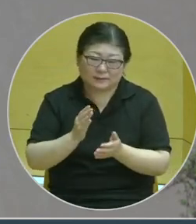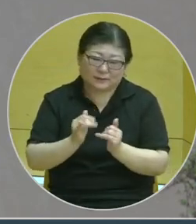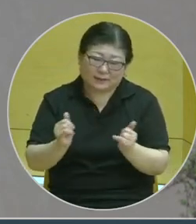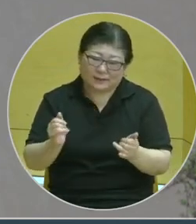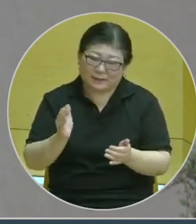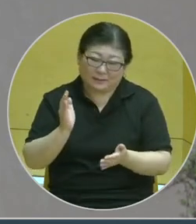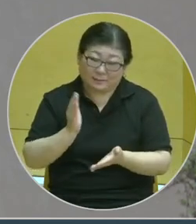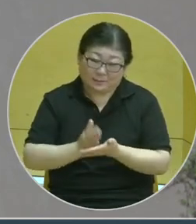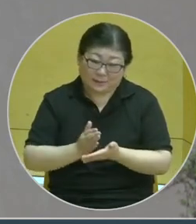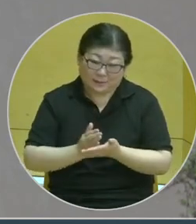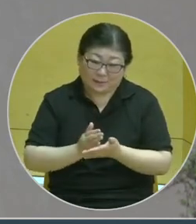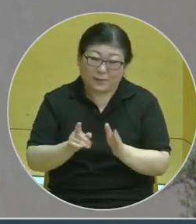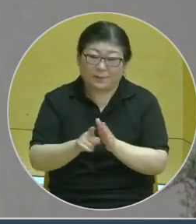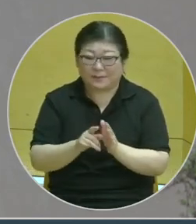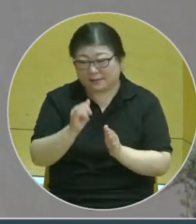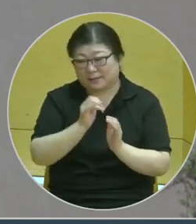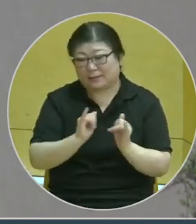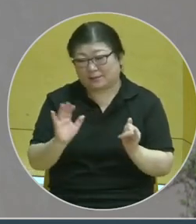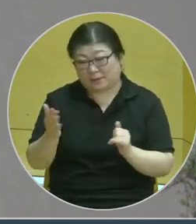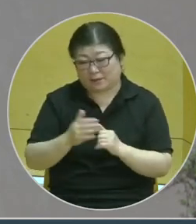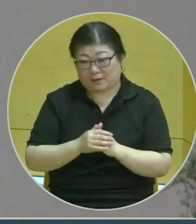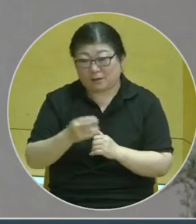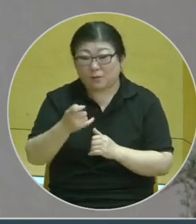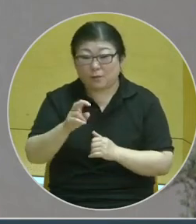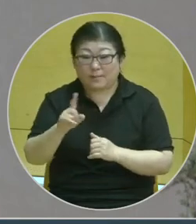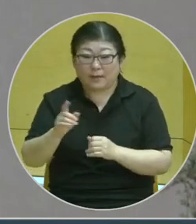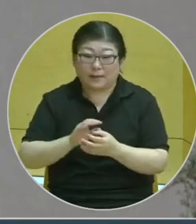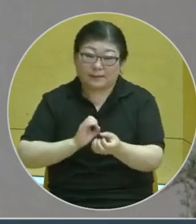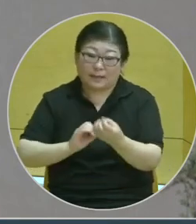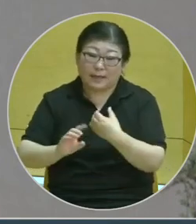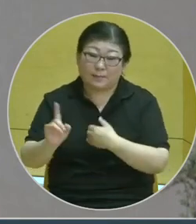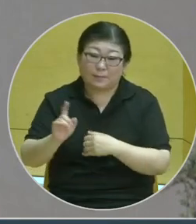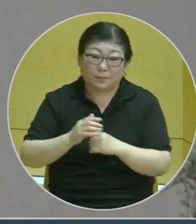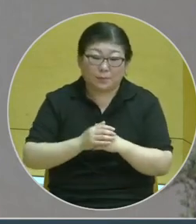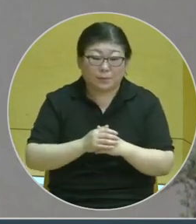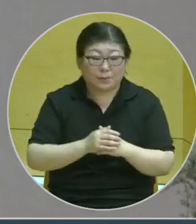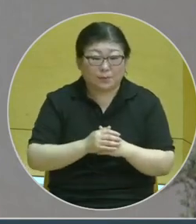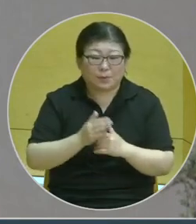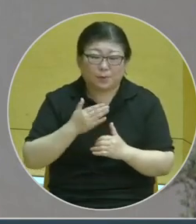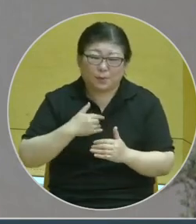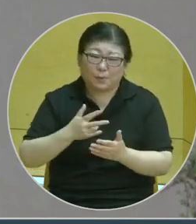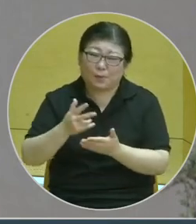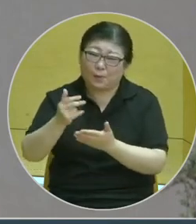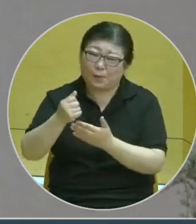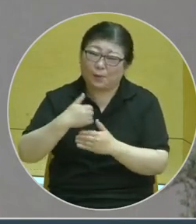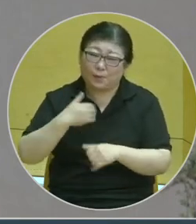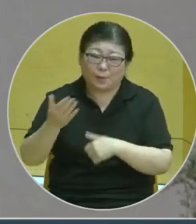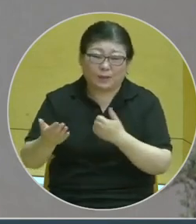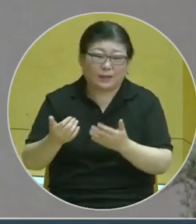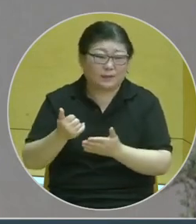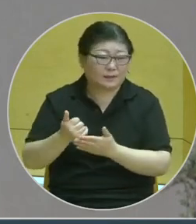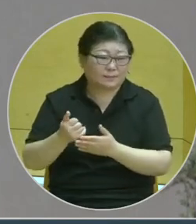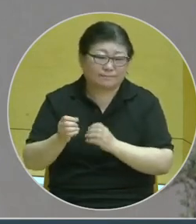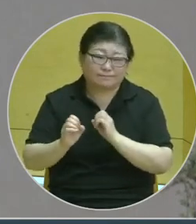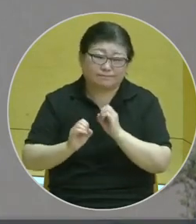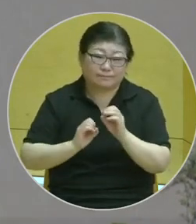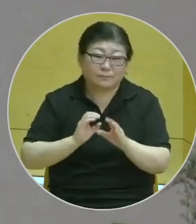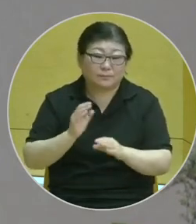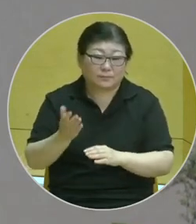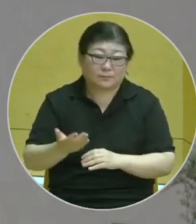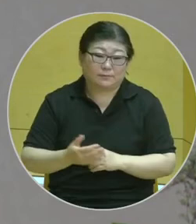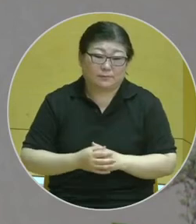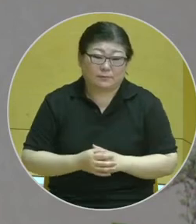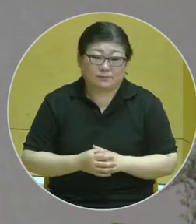28절 도마가 이렇게 얘기합니다 도마가 테다 봐 이렇게 나의 주님 2시오 나의 하나님이십니다 여러분 이